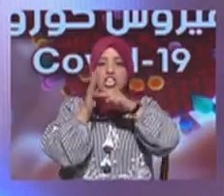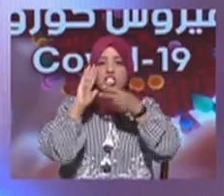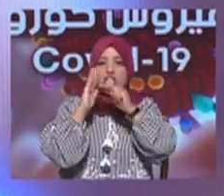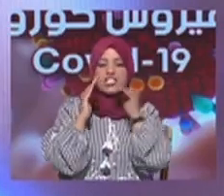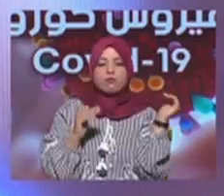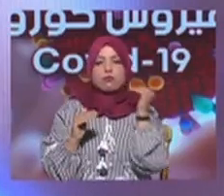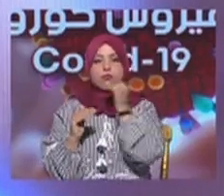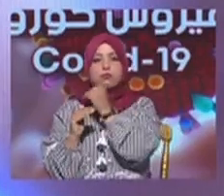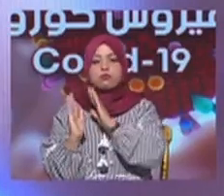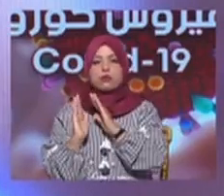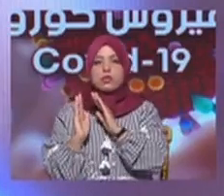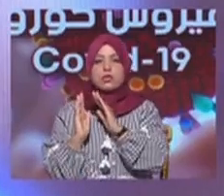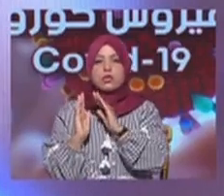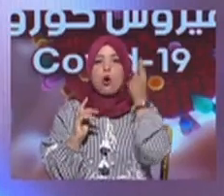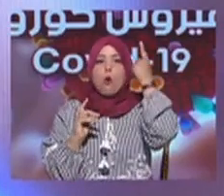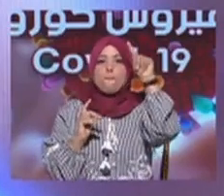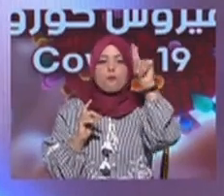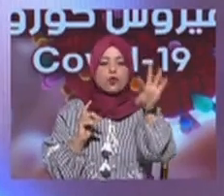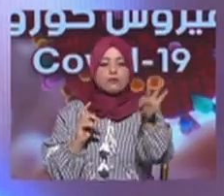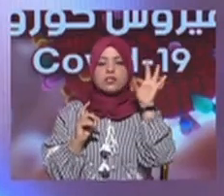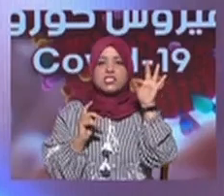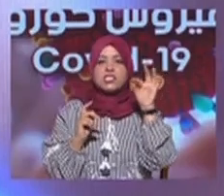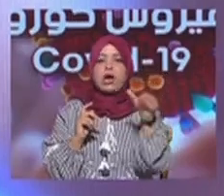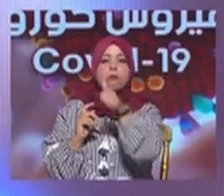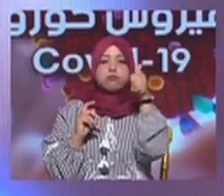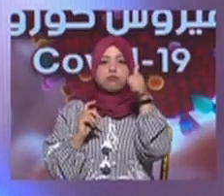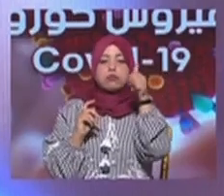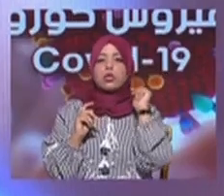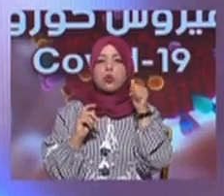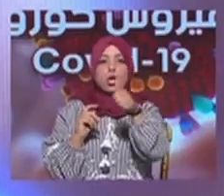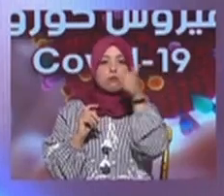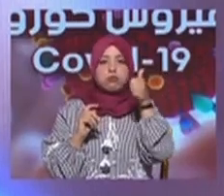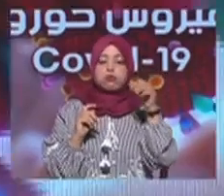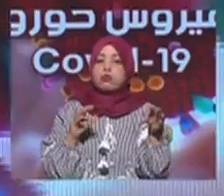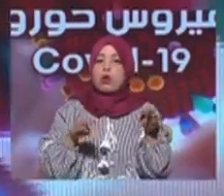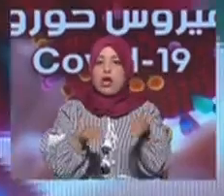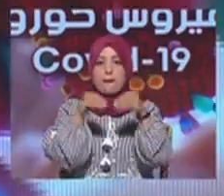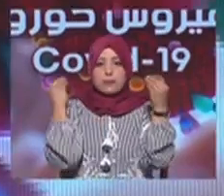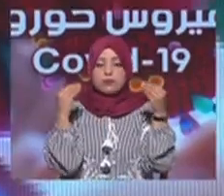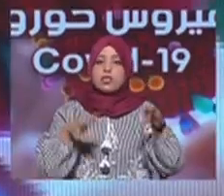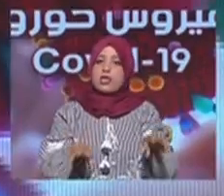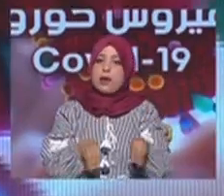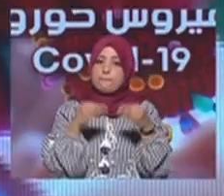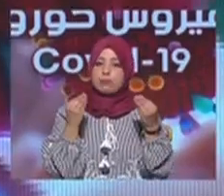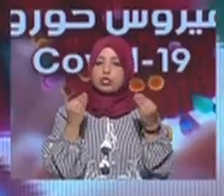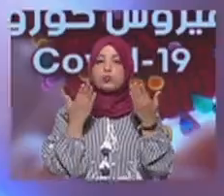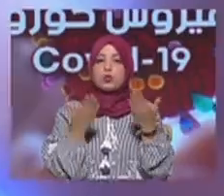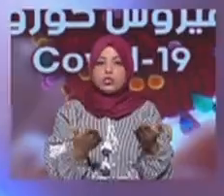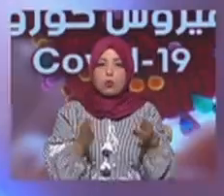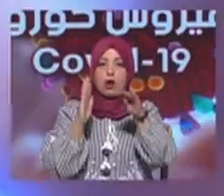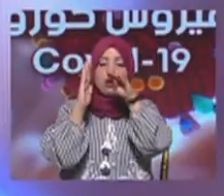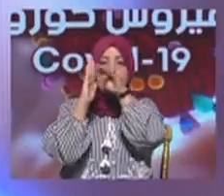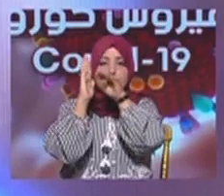فاي سي دو سيبلي باش نختاروا. والاختيار الاول توا هذايا قلنا باش نبداو معناتها لو طون مازلنا ما عندناش سيكونساج كومبلي